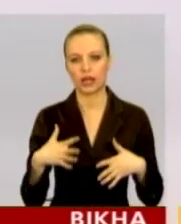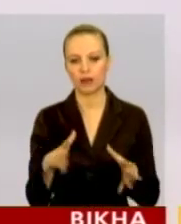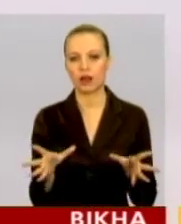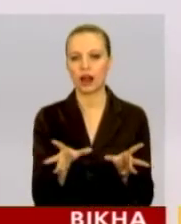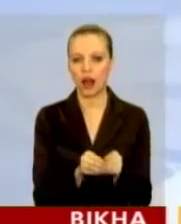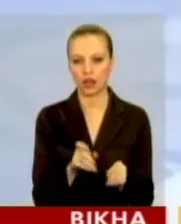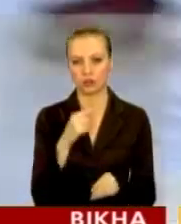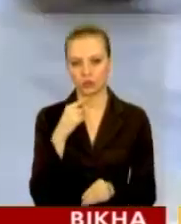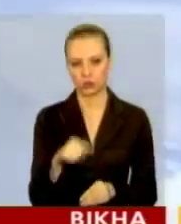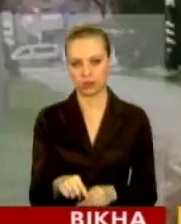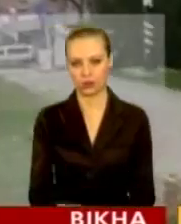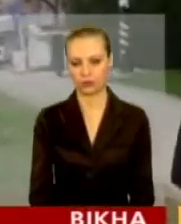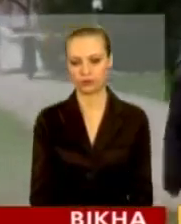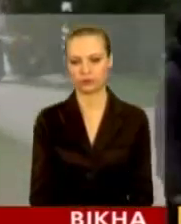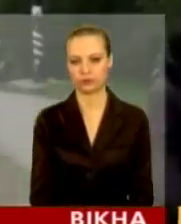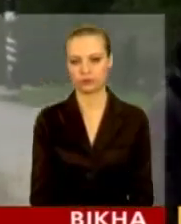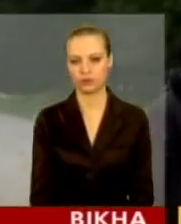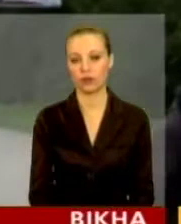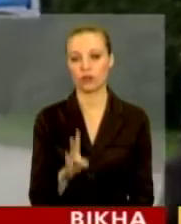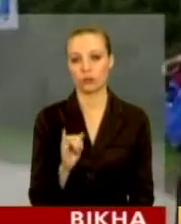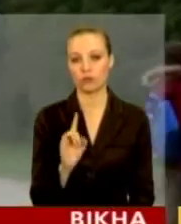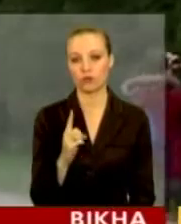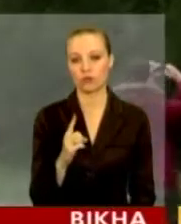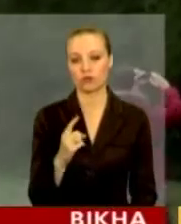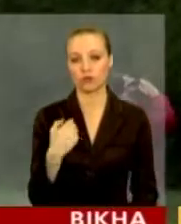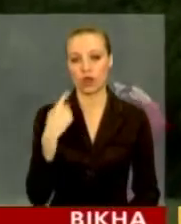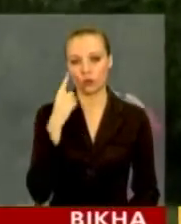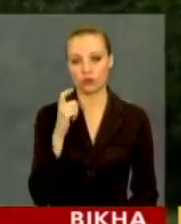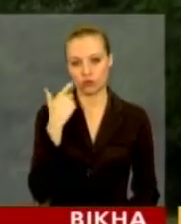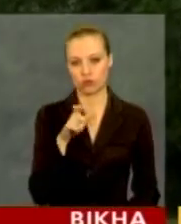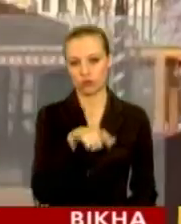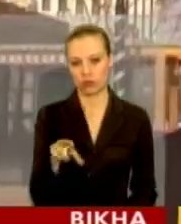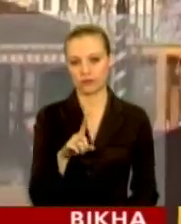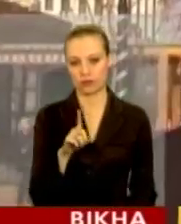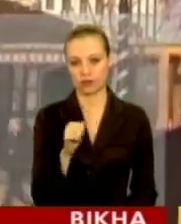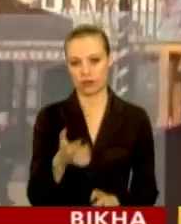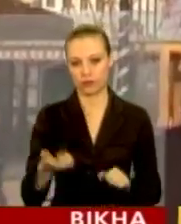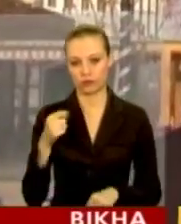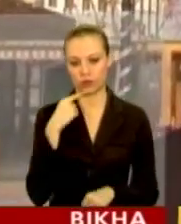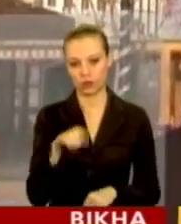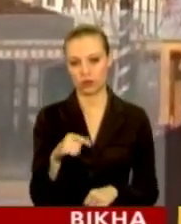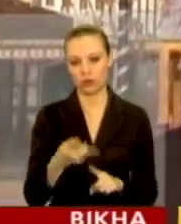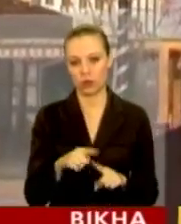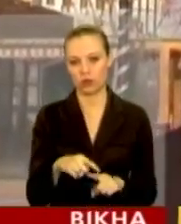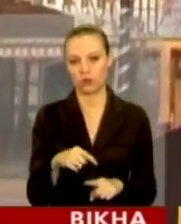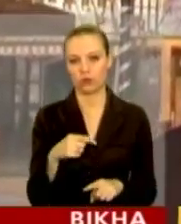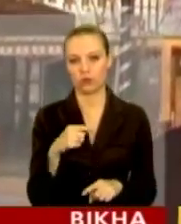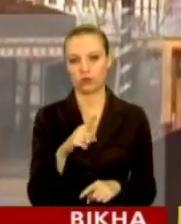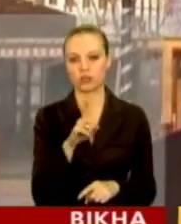разом із Росією. Ну, тому що більшість, я думаю, за Росію. Із-за цього про